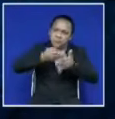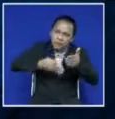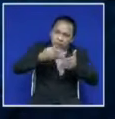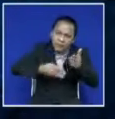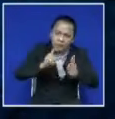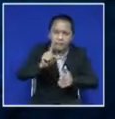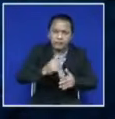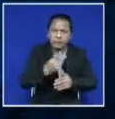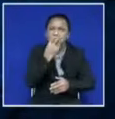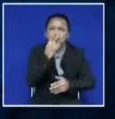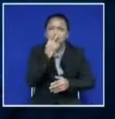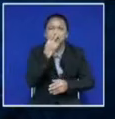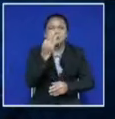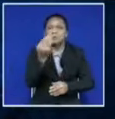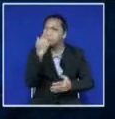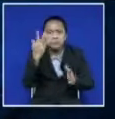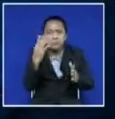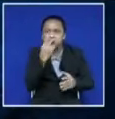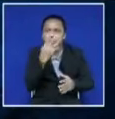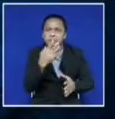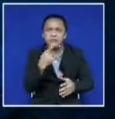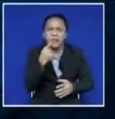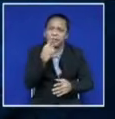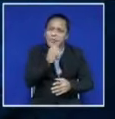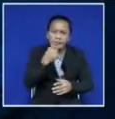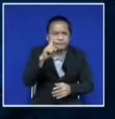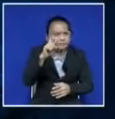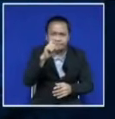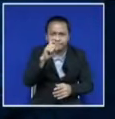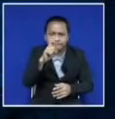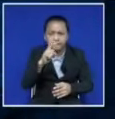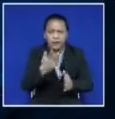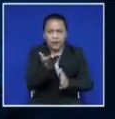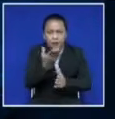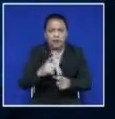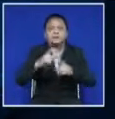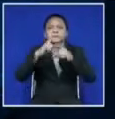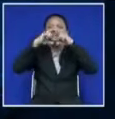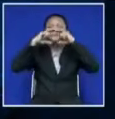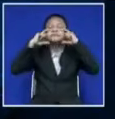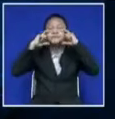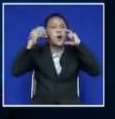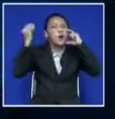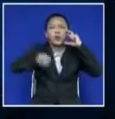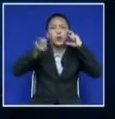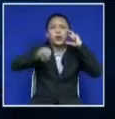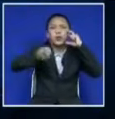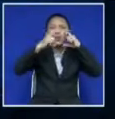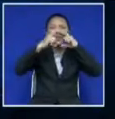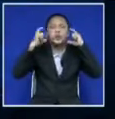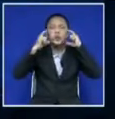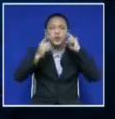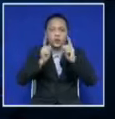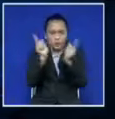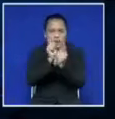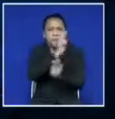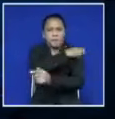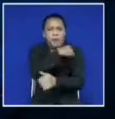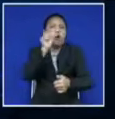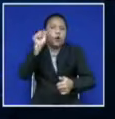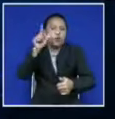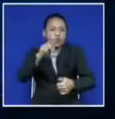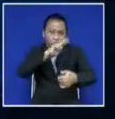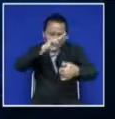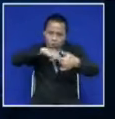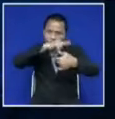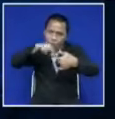ำคัญก็คือจมูกไม่ได้กลิ่นลิ้นไม่รับรสนะคะขอให้สวมหน้ากากอนามัยตลอดเวลาแล้วก็ไปพบแพทย์เพื่อรับการต